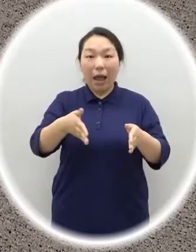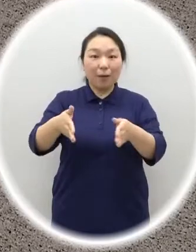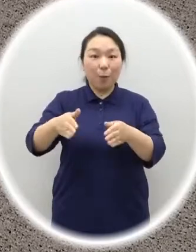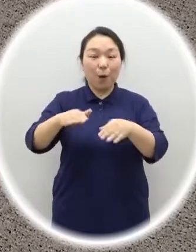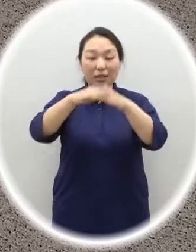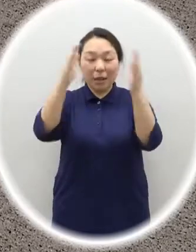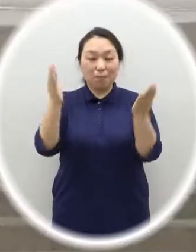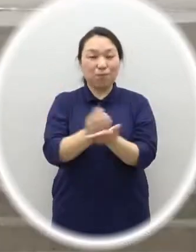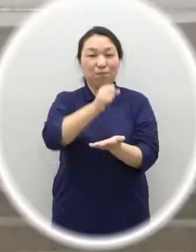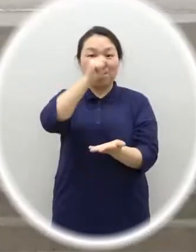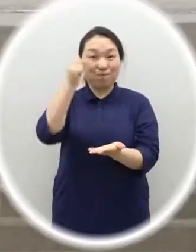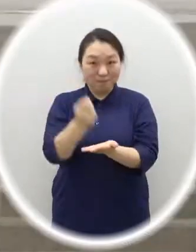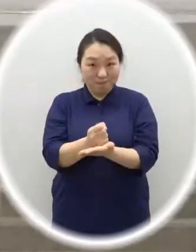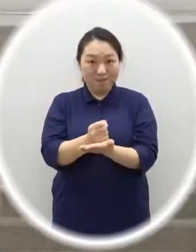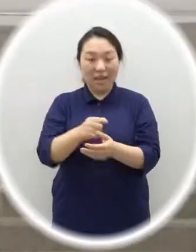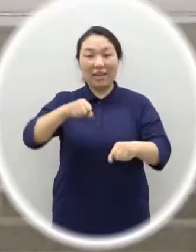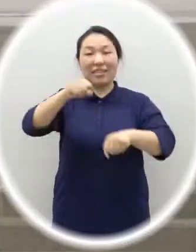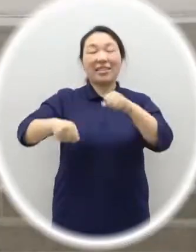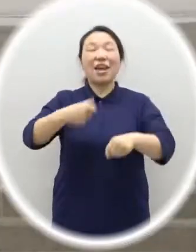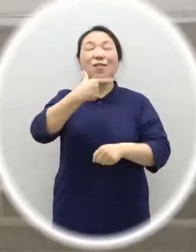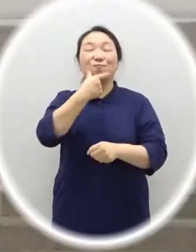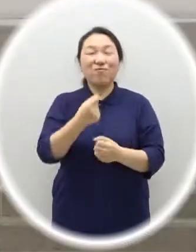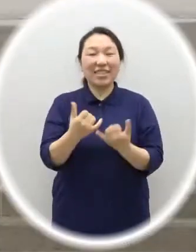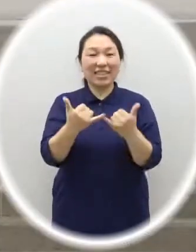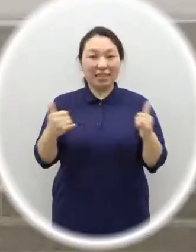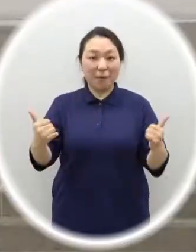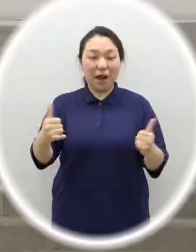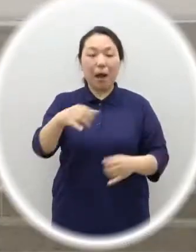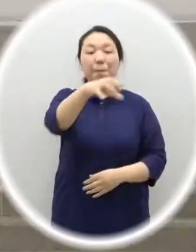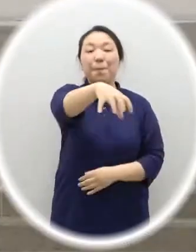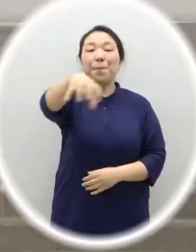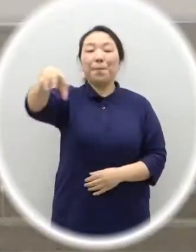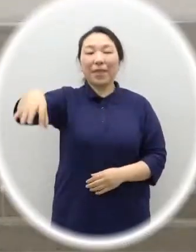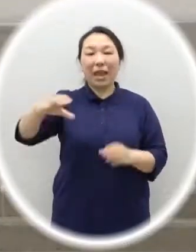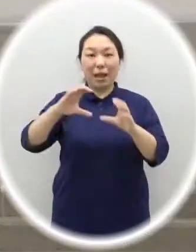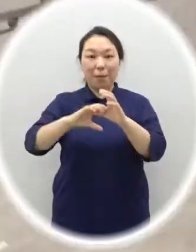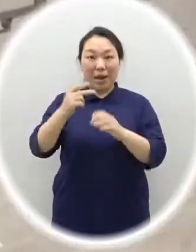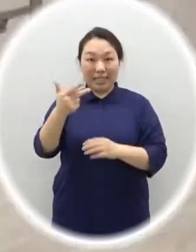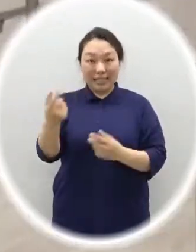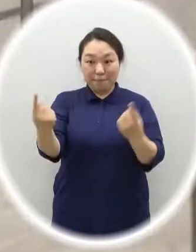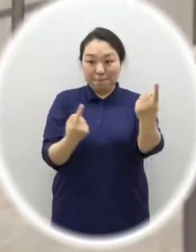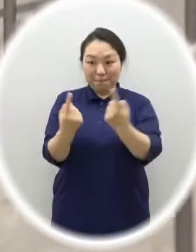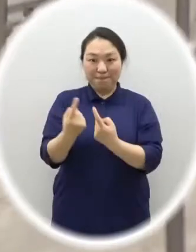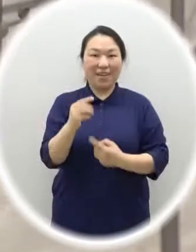し、県内外のサイクリストたちがいわき市を訪れています。